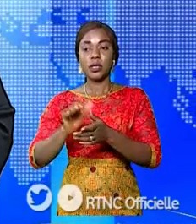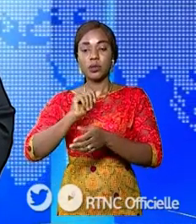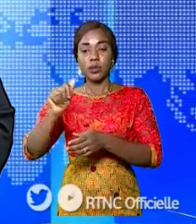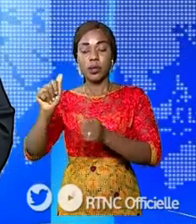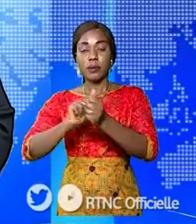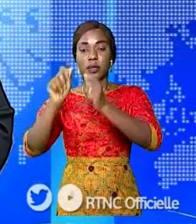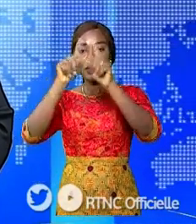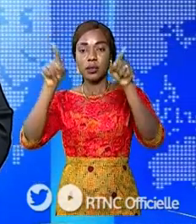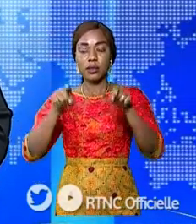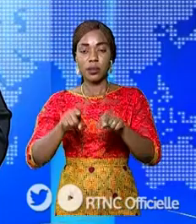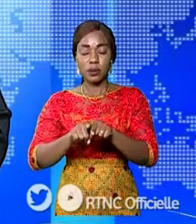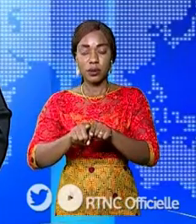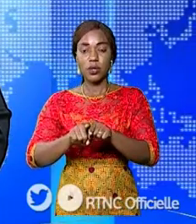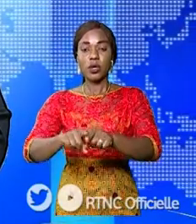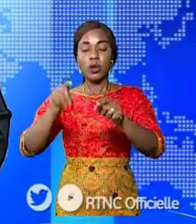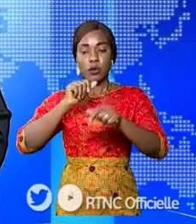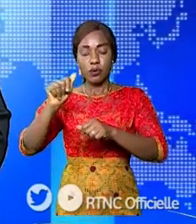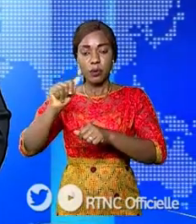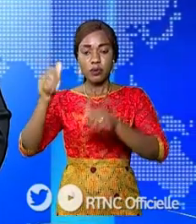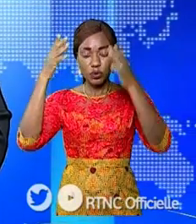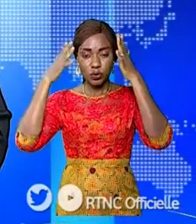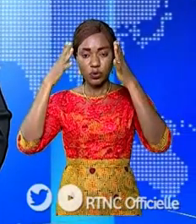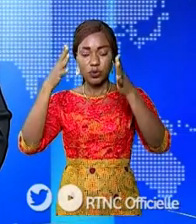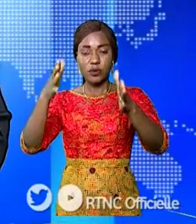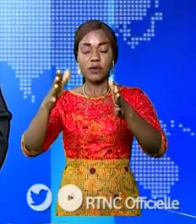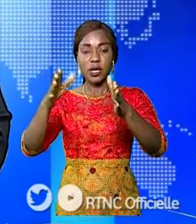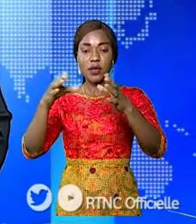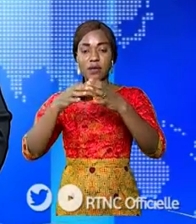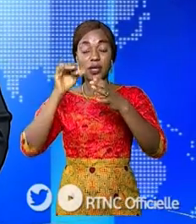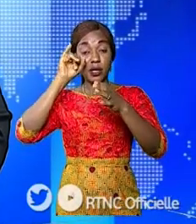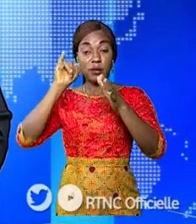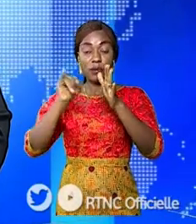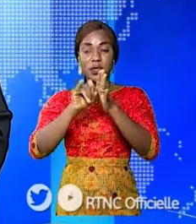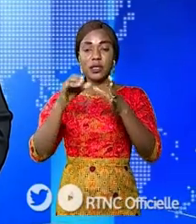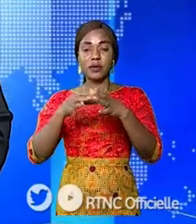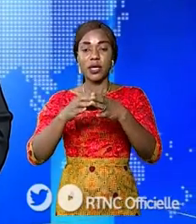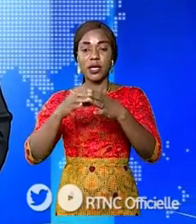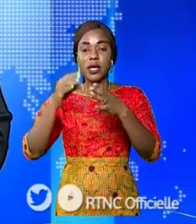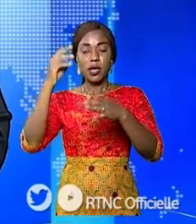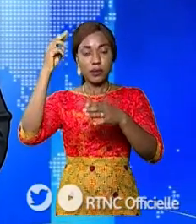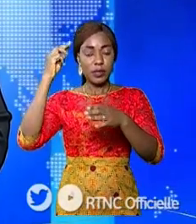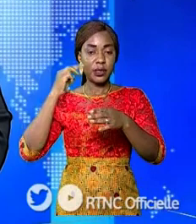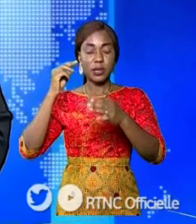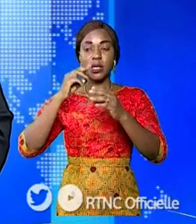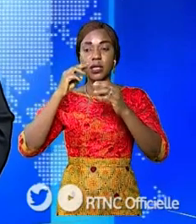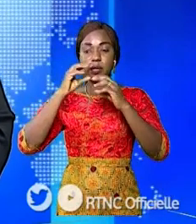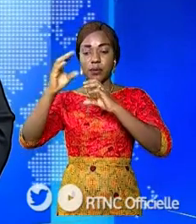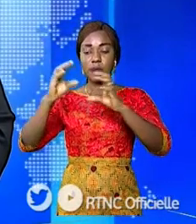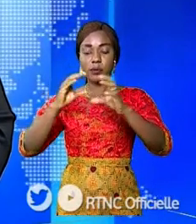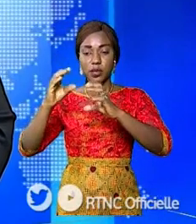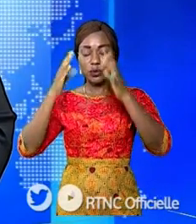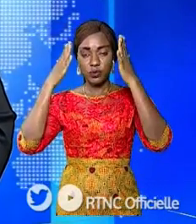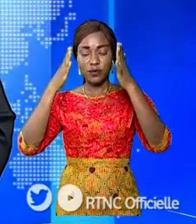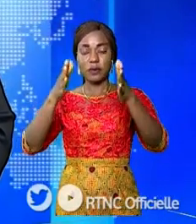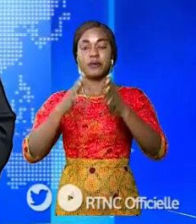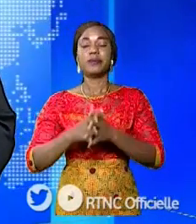par vidéoconférence. Voici un extrait du compte rendu avec le ministre des médias, porte-parole du gouvernement, David Jolino